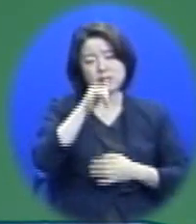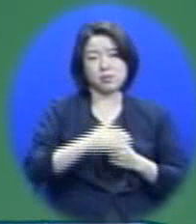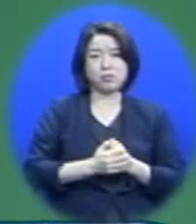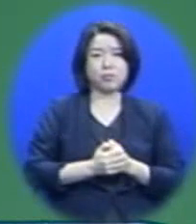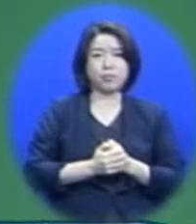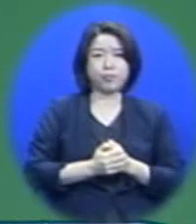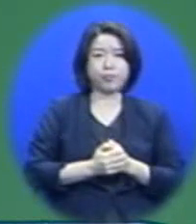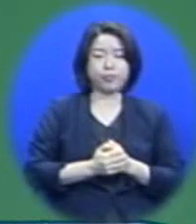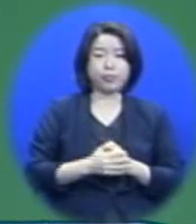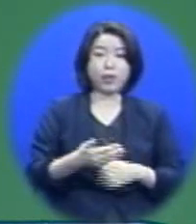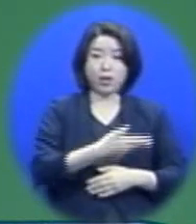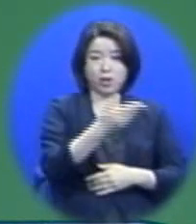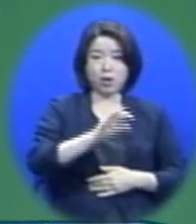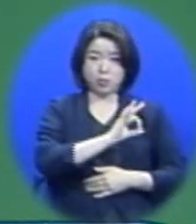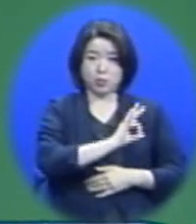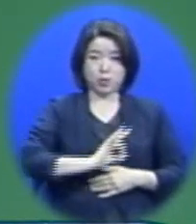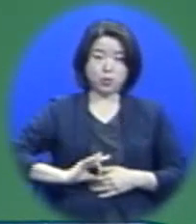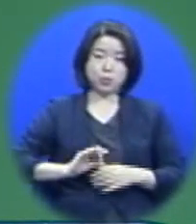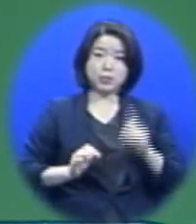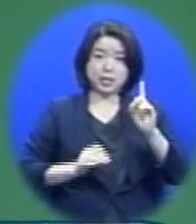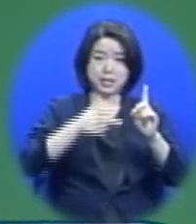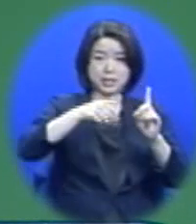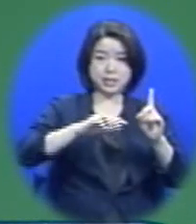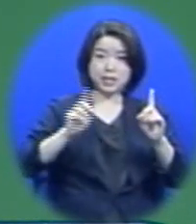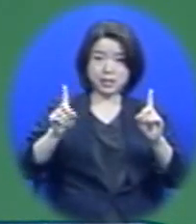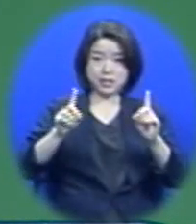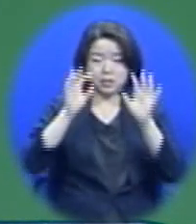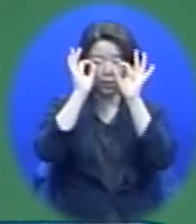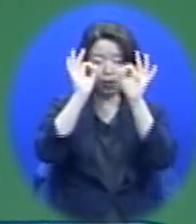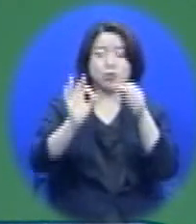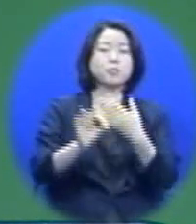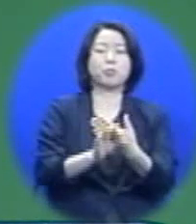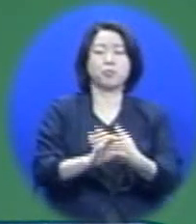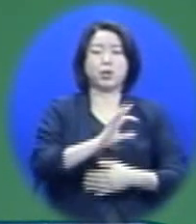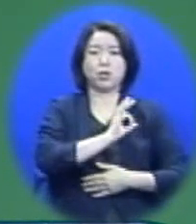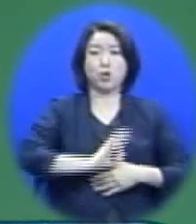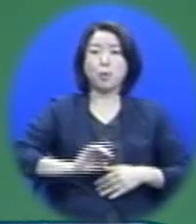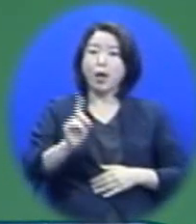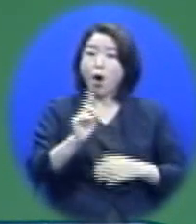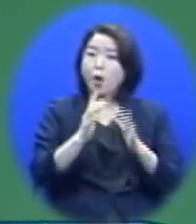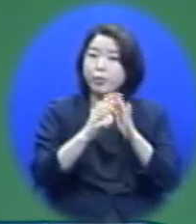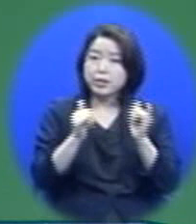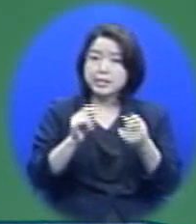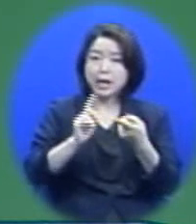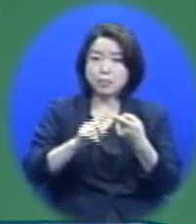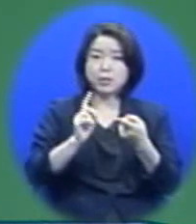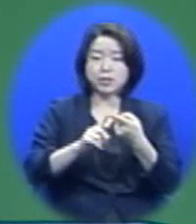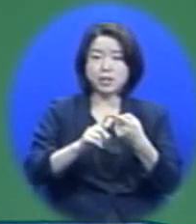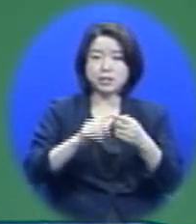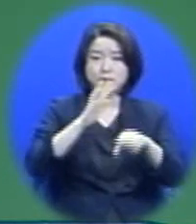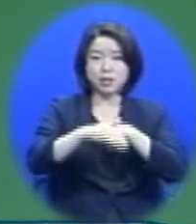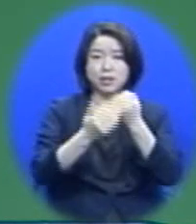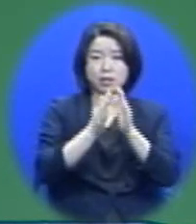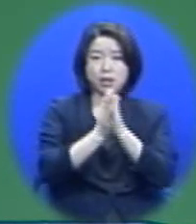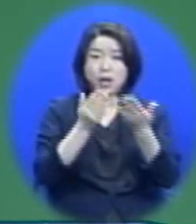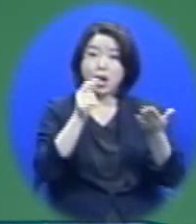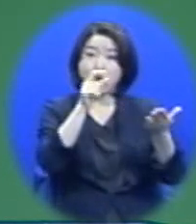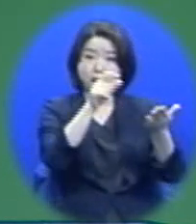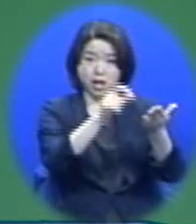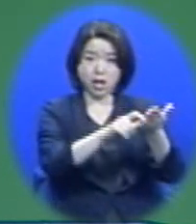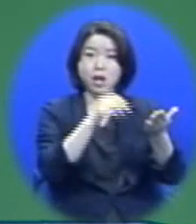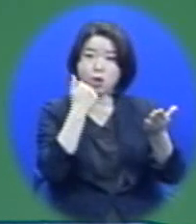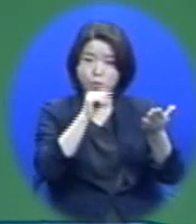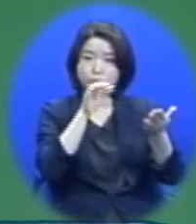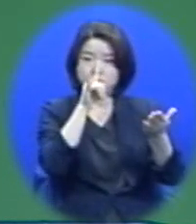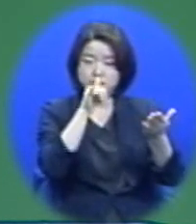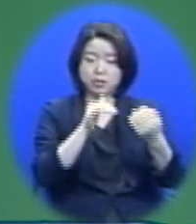여러분 욥기 1장 1절에 보면 욥이 어떤 사람인지에 대해서 성경이 소개하고